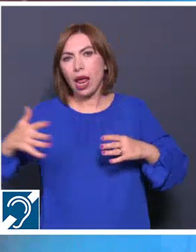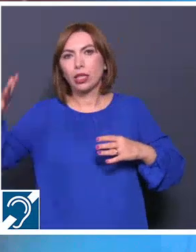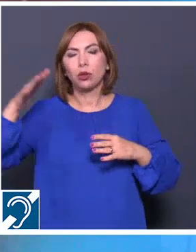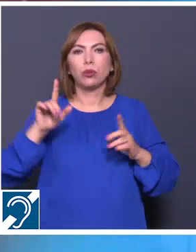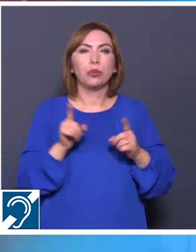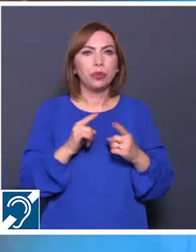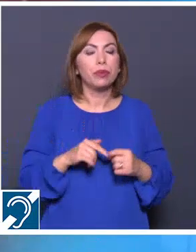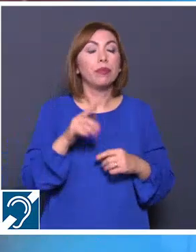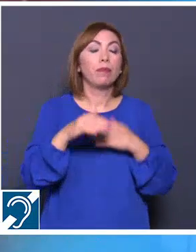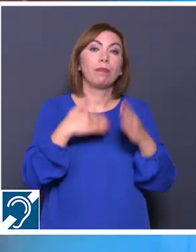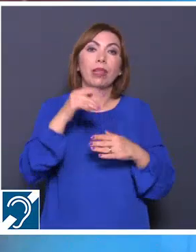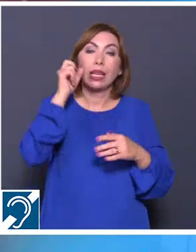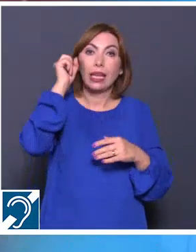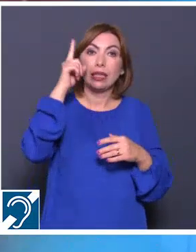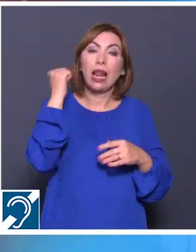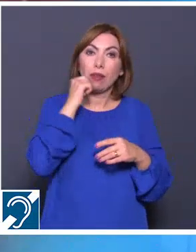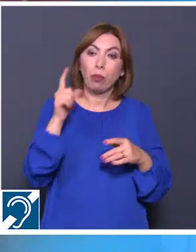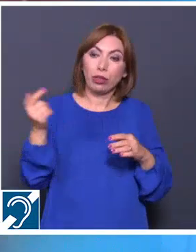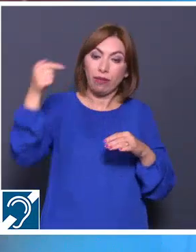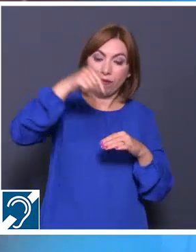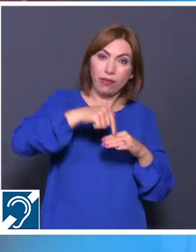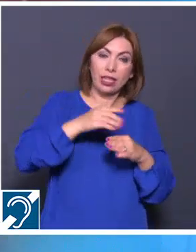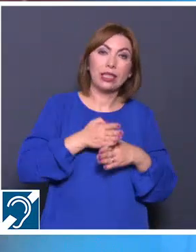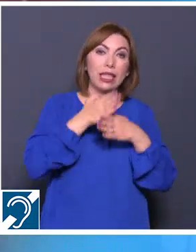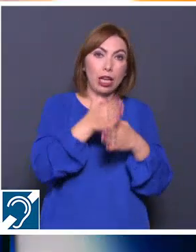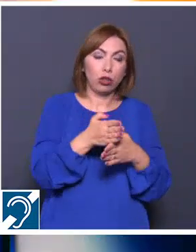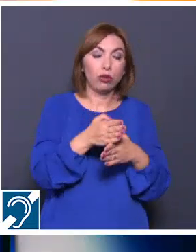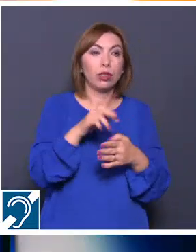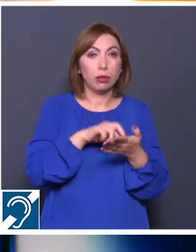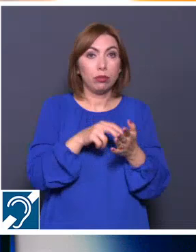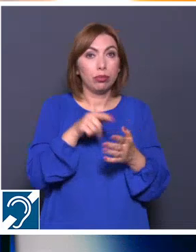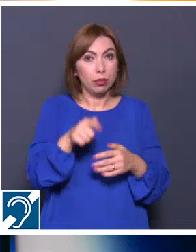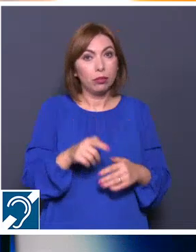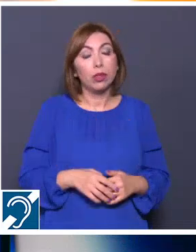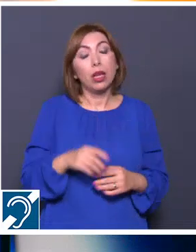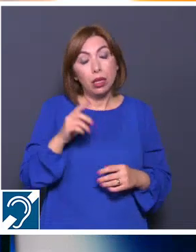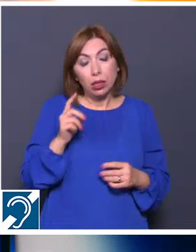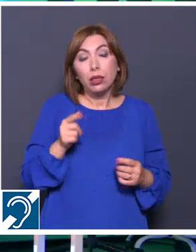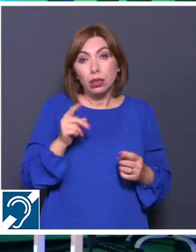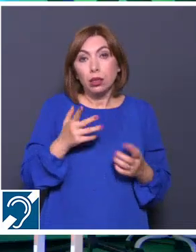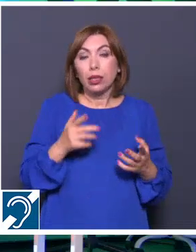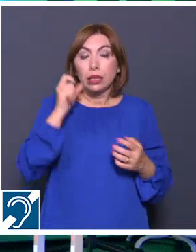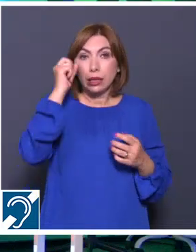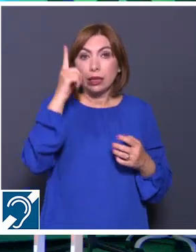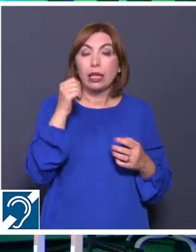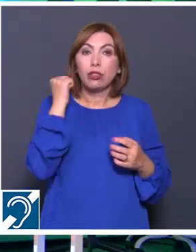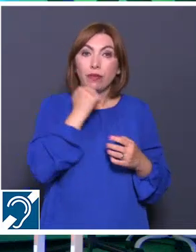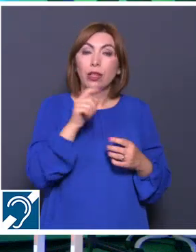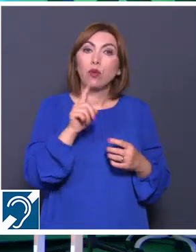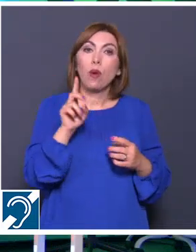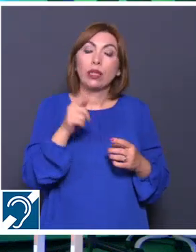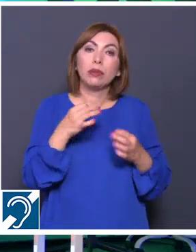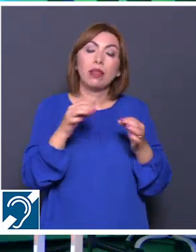atunci inteligența artificială ar putea veni să ajute în da, procesul ăsta? Inteligența artificială nu ar trebui neapărat să fie